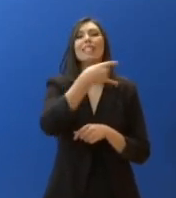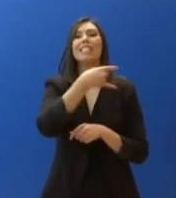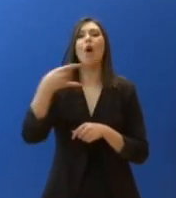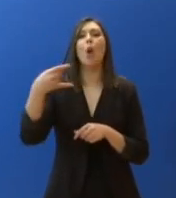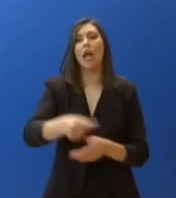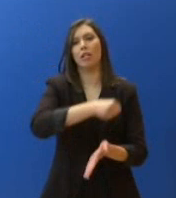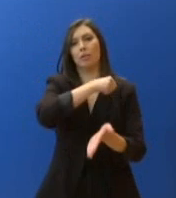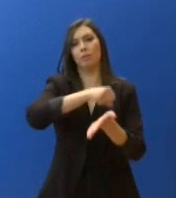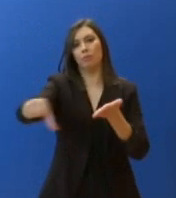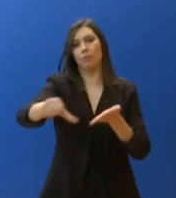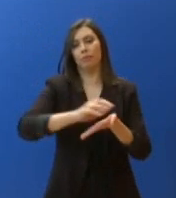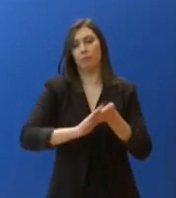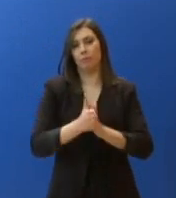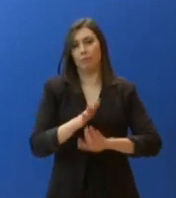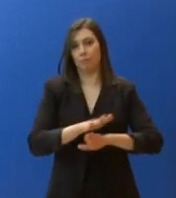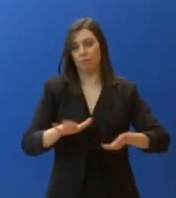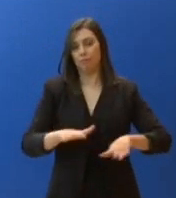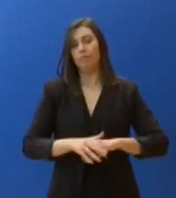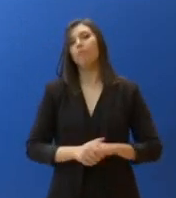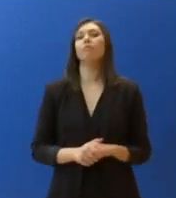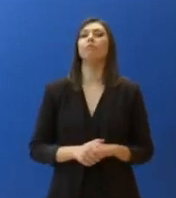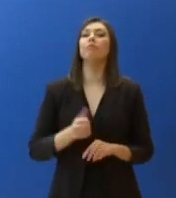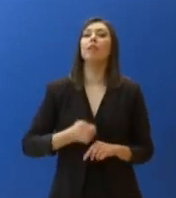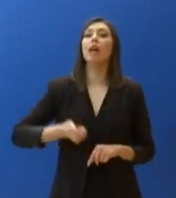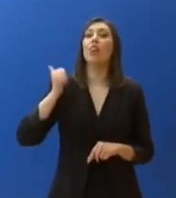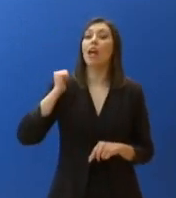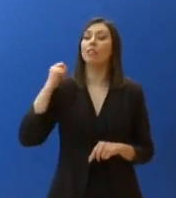Χθες ο Πρωθυπουργός Κυριάκος Μητσοτάκης παρέστη